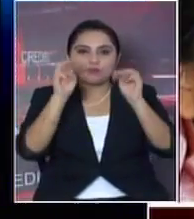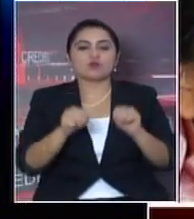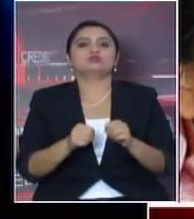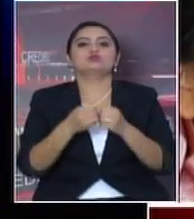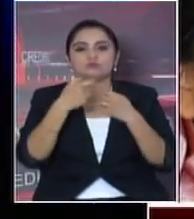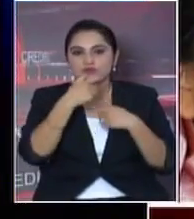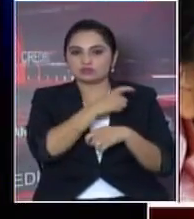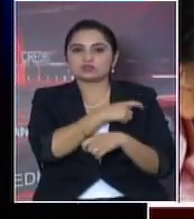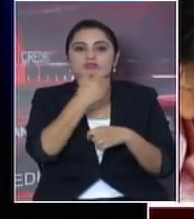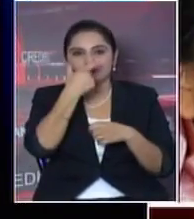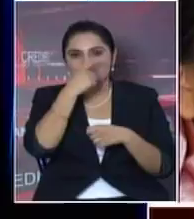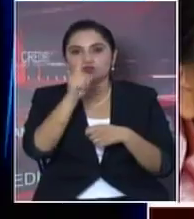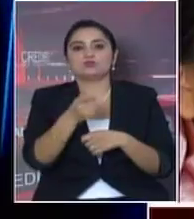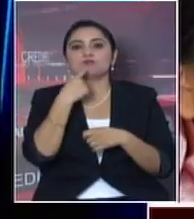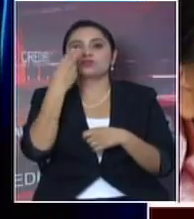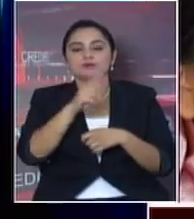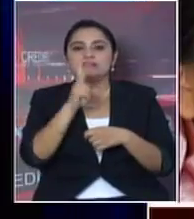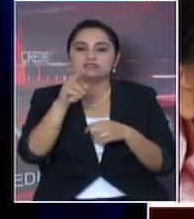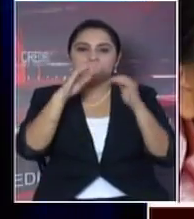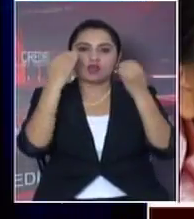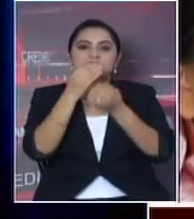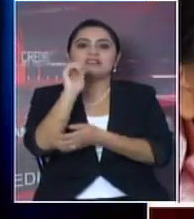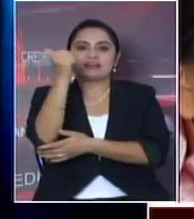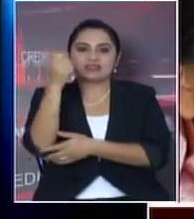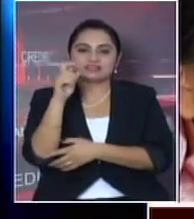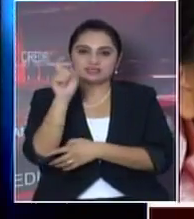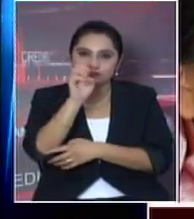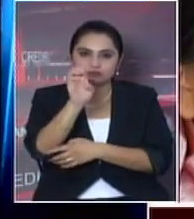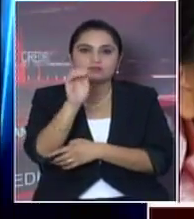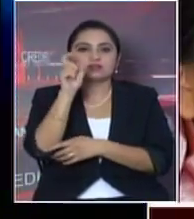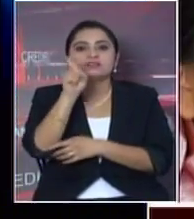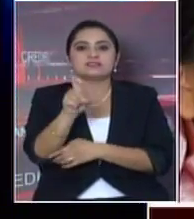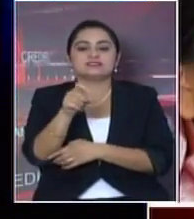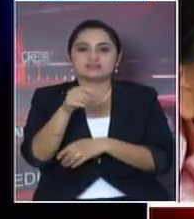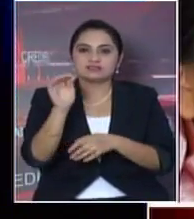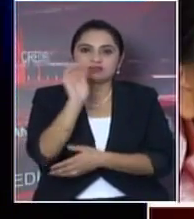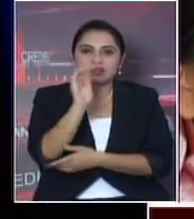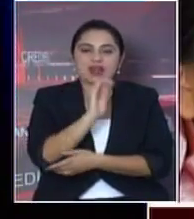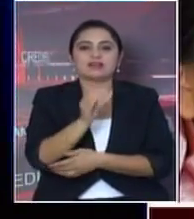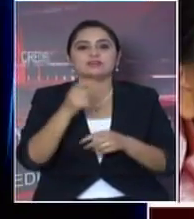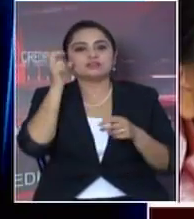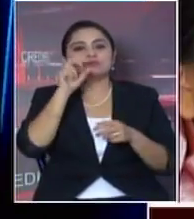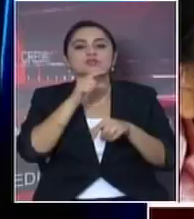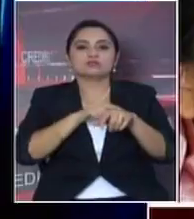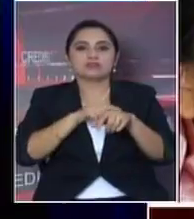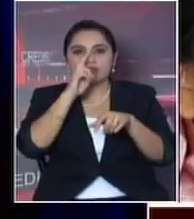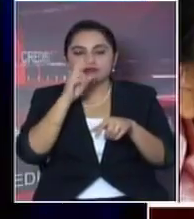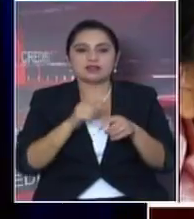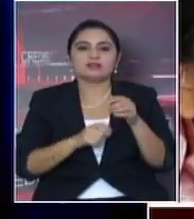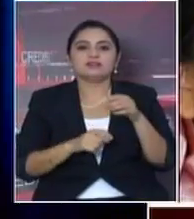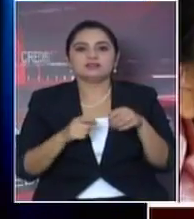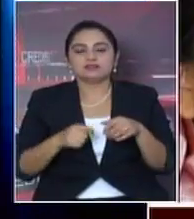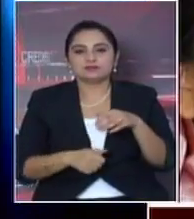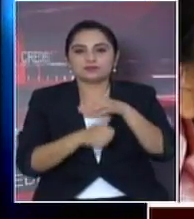बताउनु भएको छ। यस्तै अन्तर्राष्ट्रिय ज्येष्ठ नागरिक दिवसका अवसरमा शुभकामना सन्देश दिँदै प्रधानमन्त्री शेरबहादुर